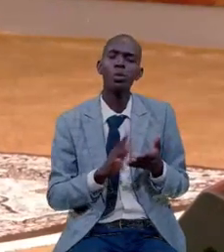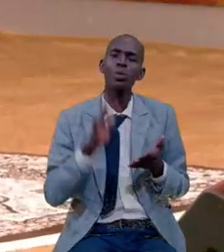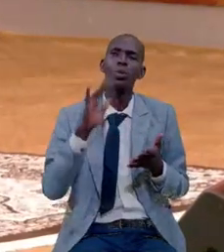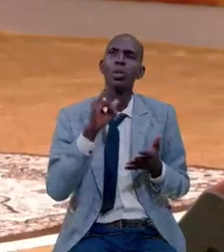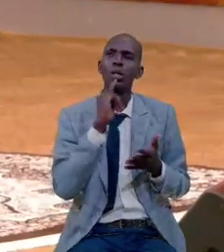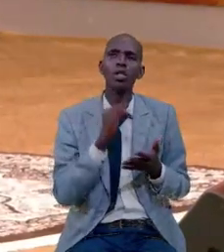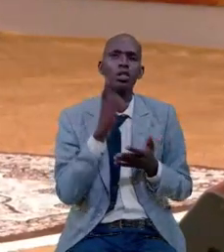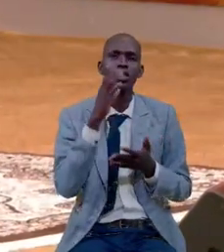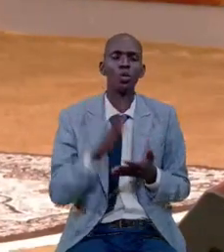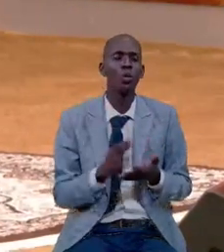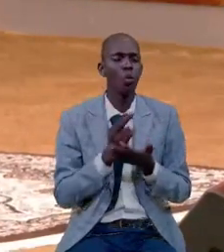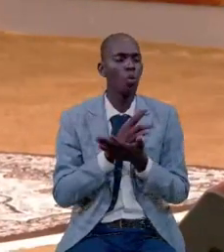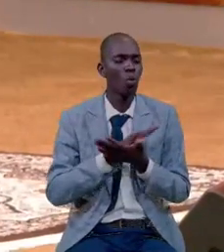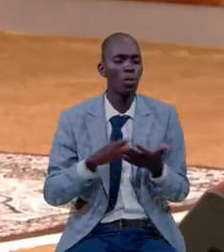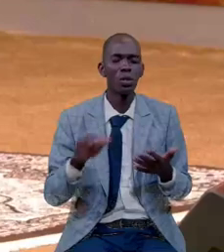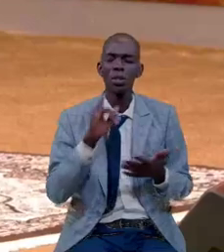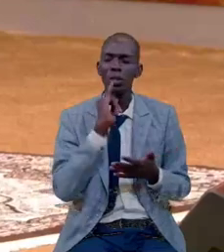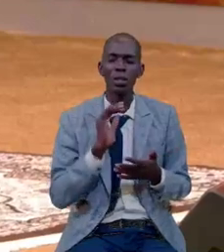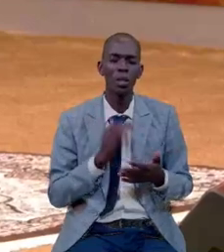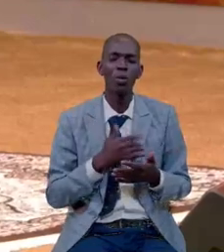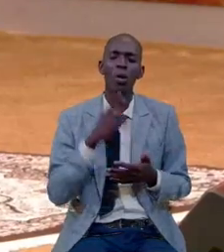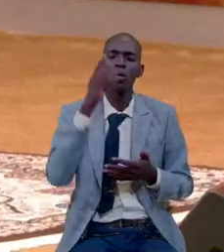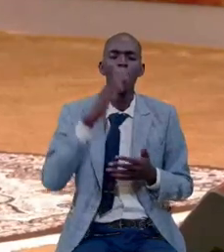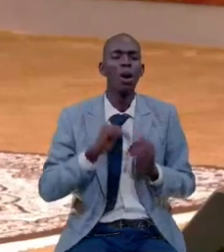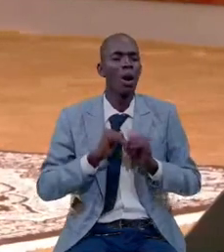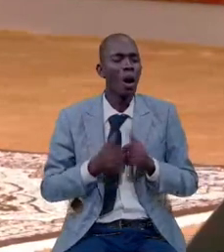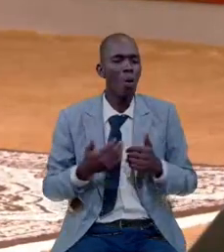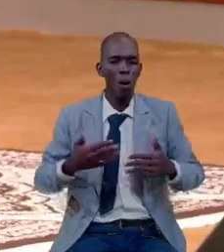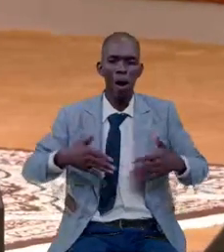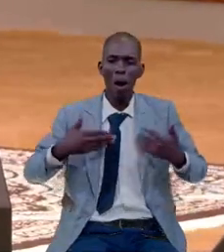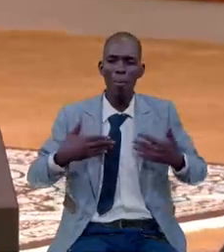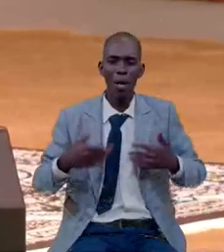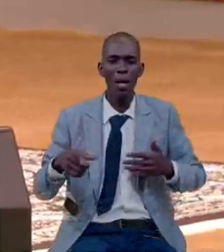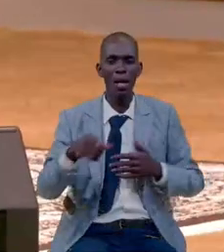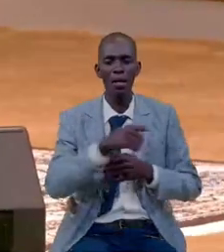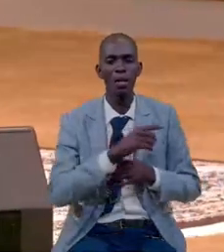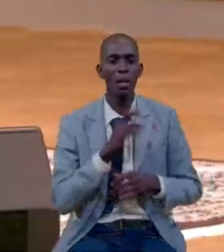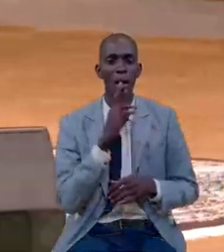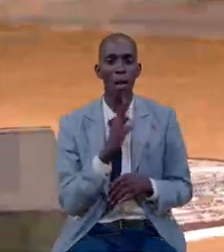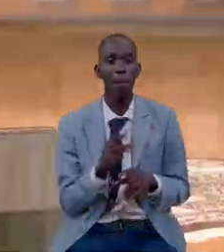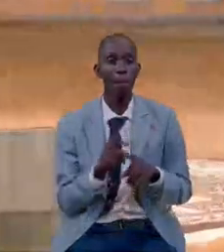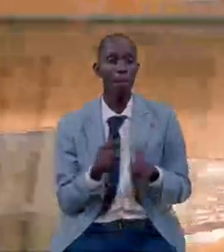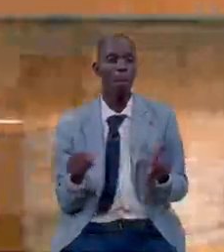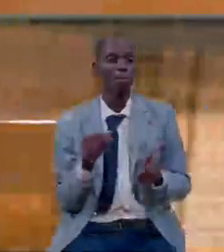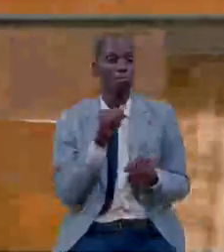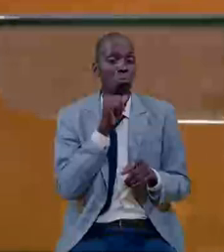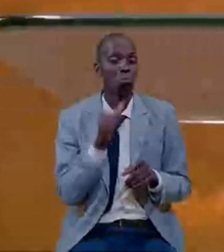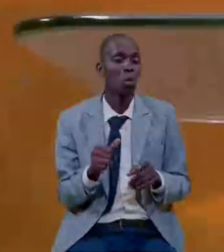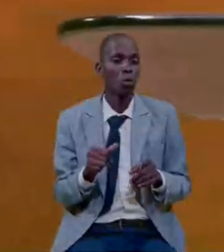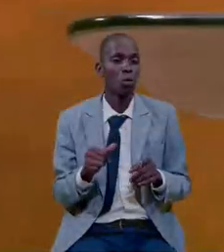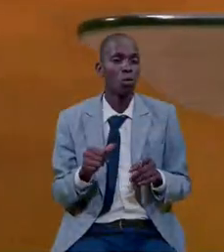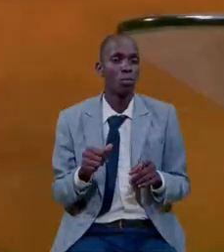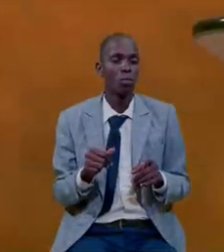Et ils criaient, « Oh, notre Dieu est saint, ils étaient très contents. » Mais, lorsqu'ils